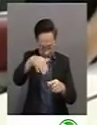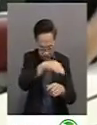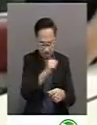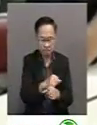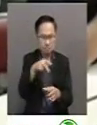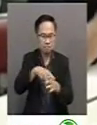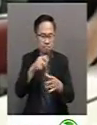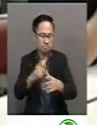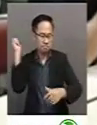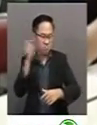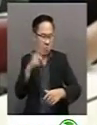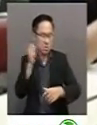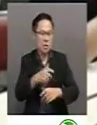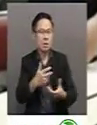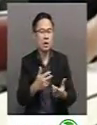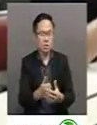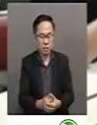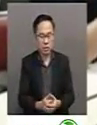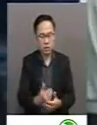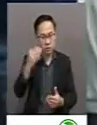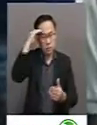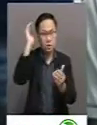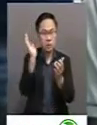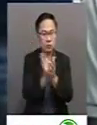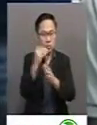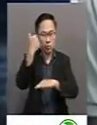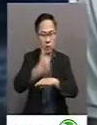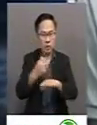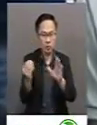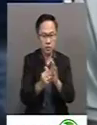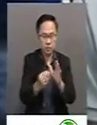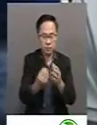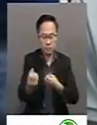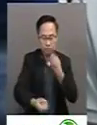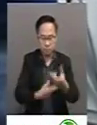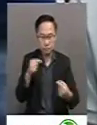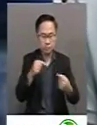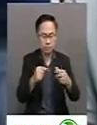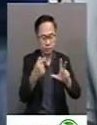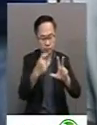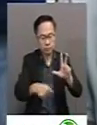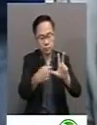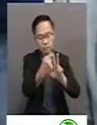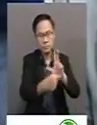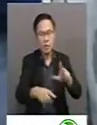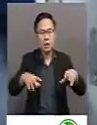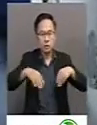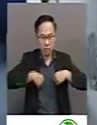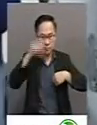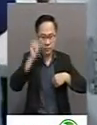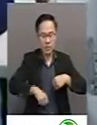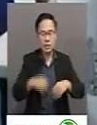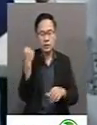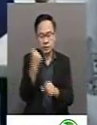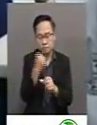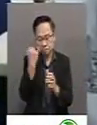นะคะไปปาระเบิดฝั่งของตำรวจนะคะพลตำรวจโทสานิชก็บอกเลยค่ะว่าผู้ต้องหาทั้ง3รายนี้ให้การยอมรับสารภาพตลอดทั้